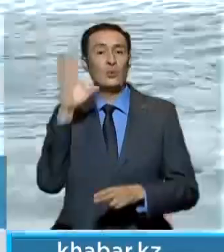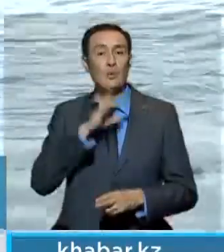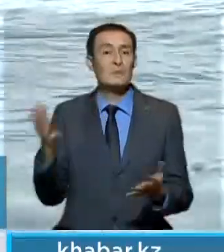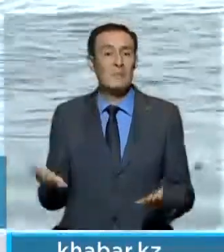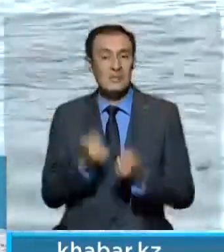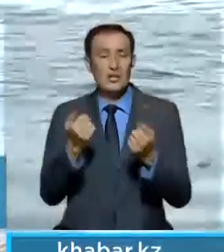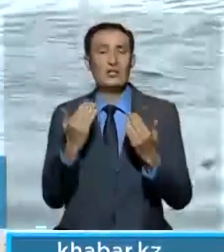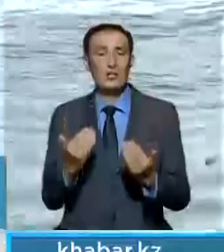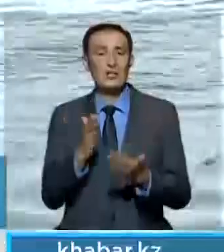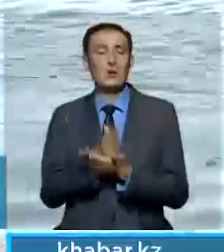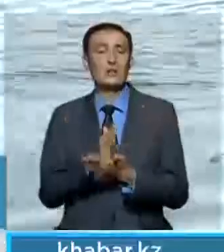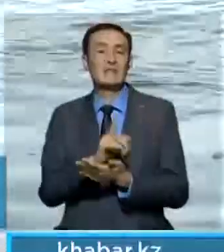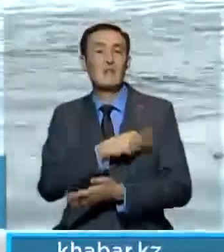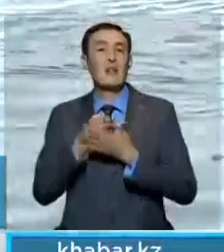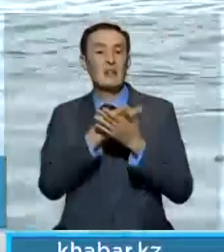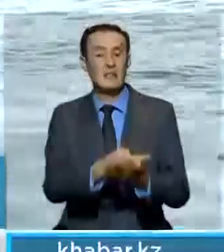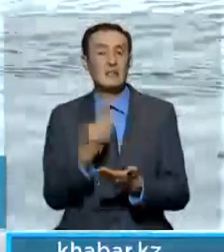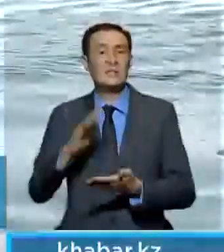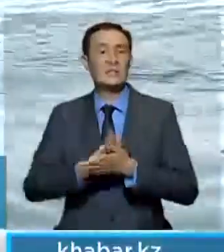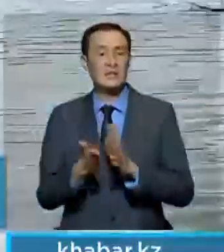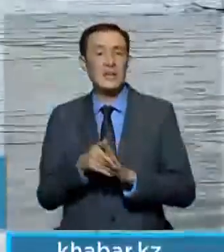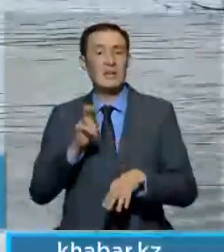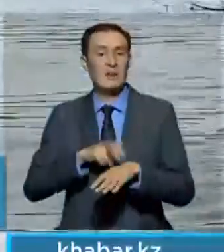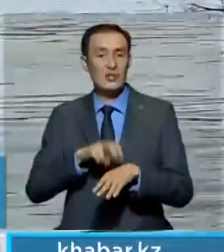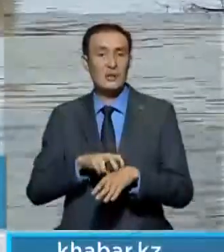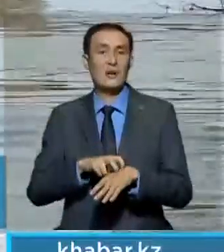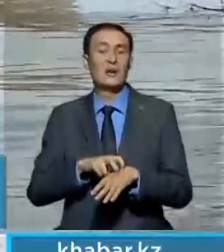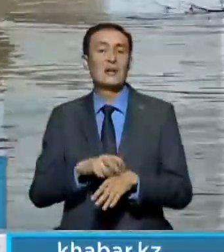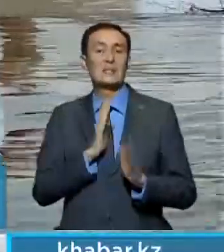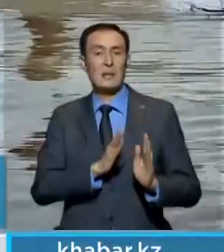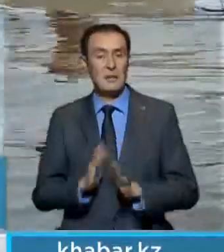спасти, сейчас находятся в районной больнице. Их состояние врачи оценивают как